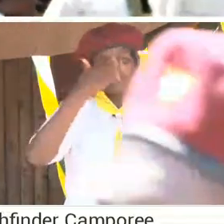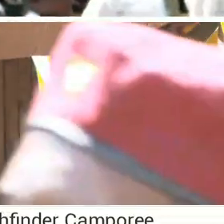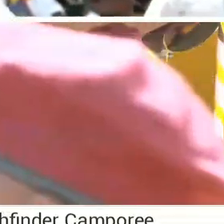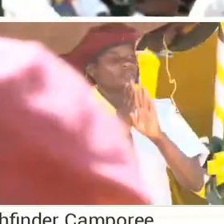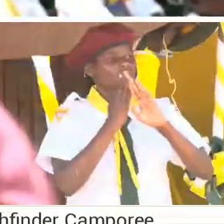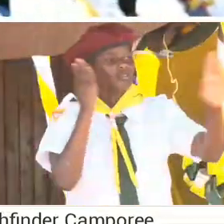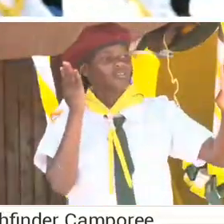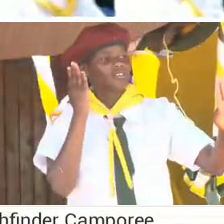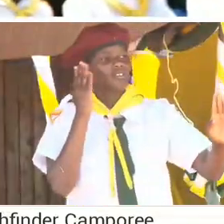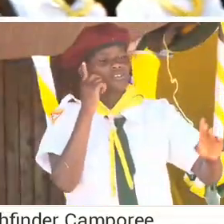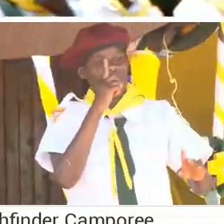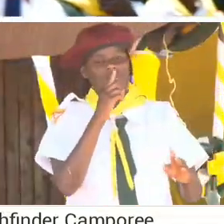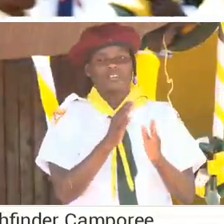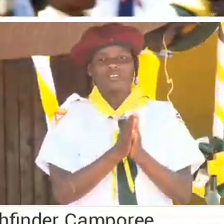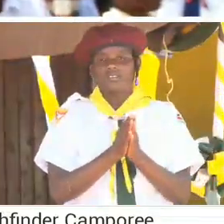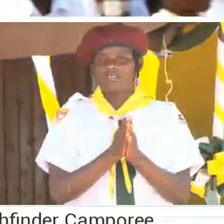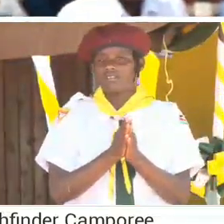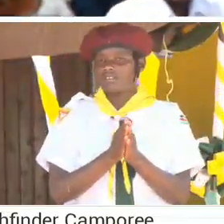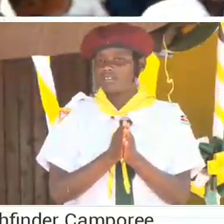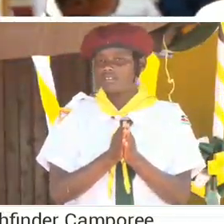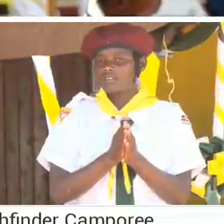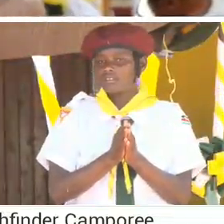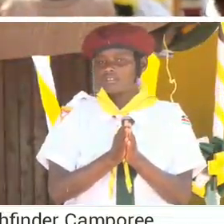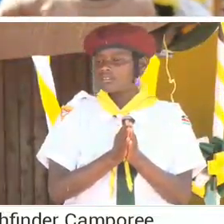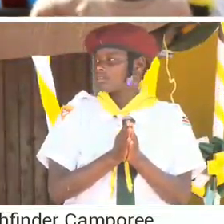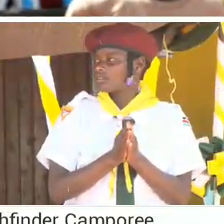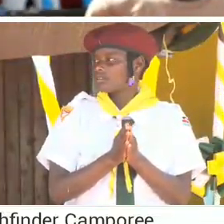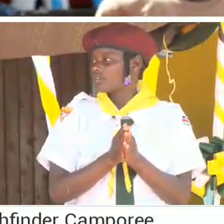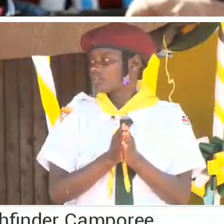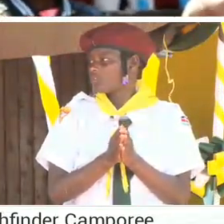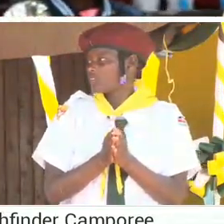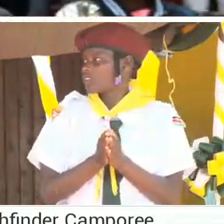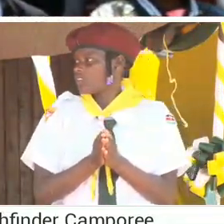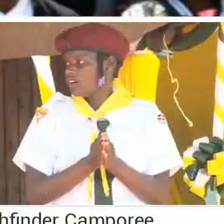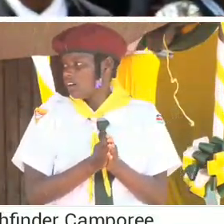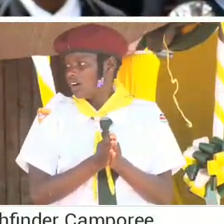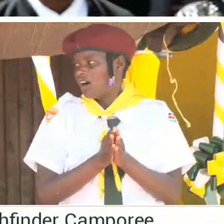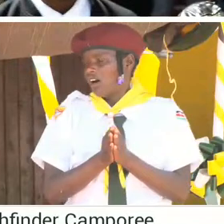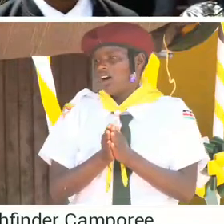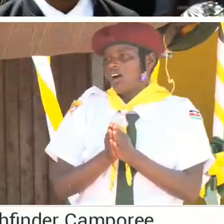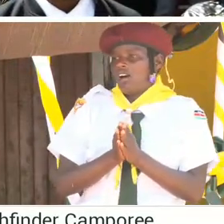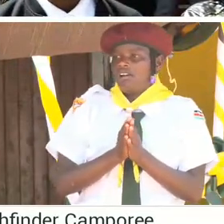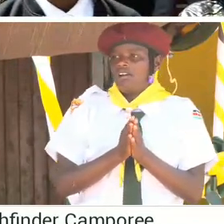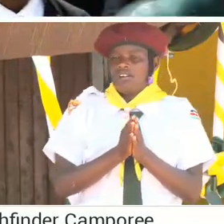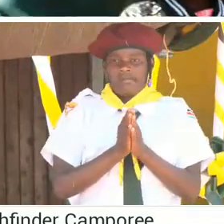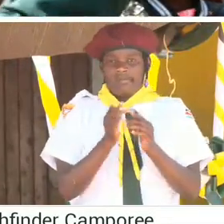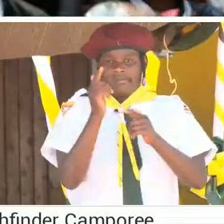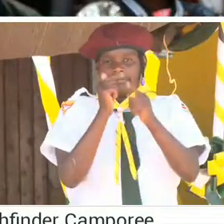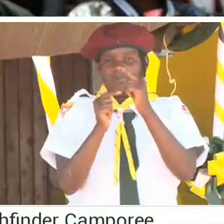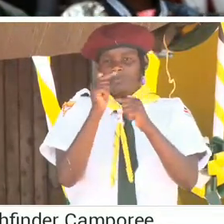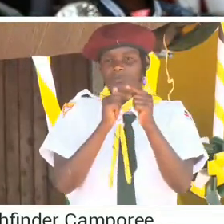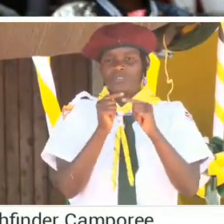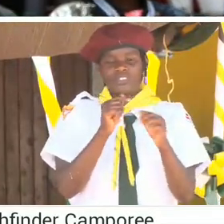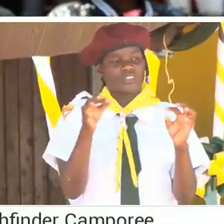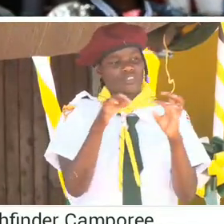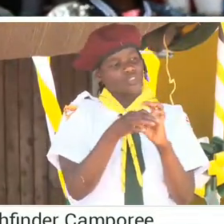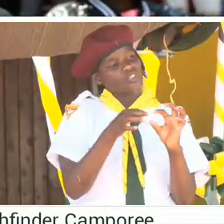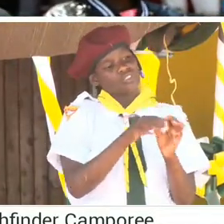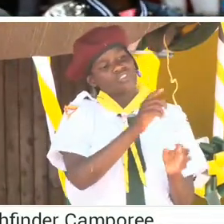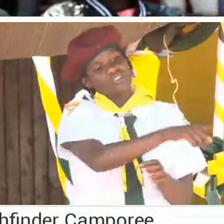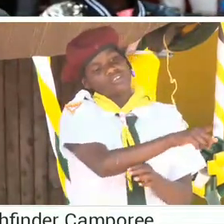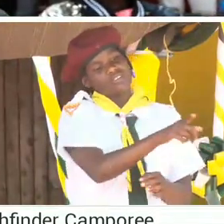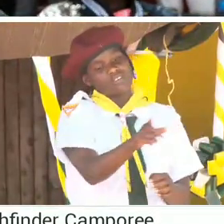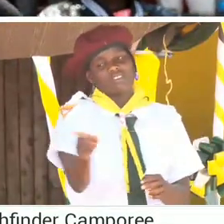hapa. Songa mbele. Lakini kama wanapotokao na wewe unataka kubatizwa, hawa wakitoka, wewe njoo unganika na hawa